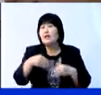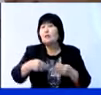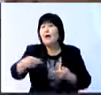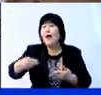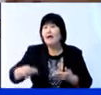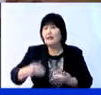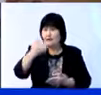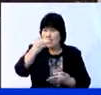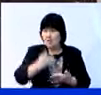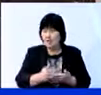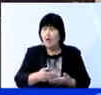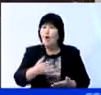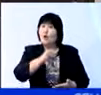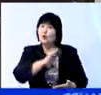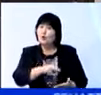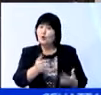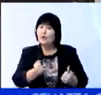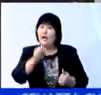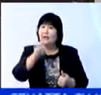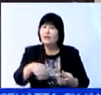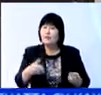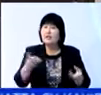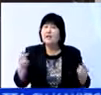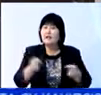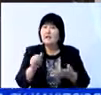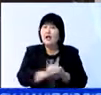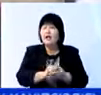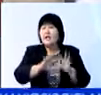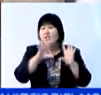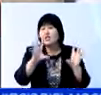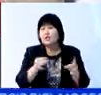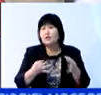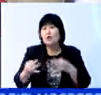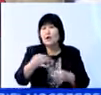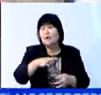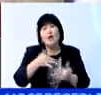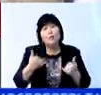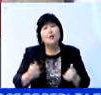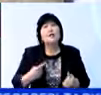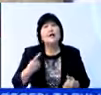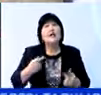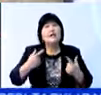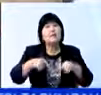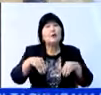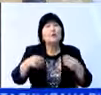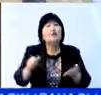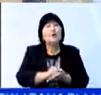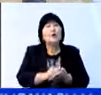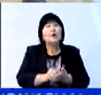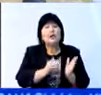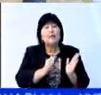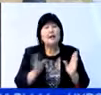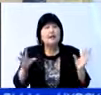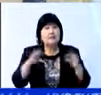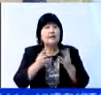анықтамалардың реттілігі, тұтынушыдан талап етілетін тиісті құжаттар жиынтығы туралы әңгіме қозғалды. Бүгінде инспекциядан берілетін құжаттар қатары